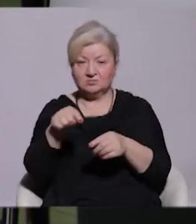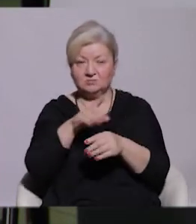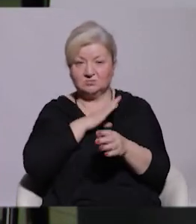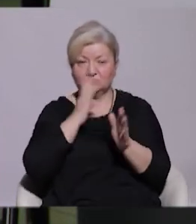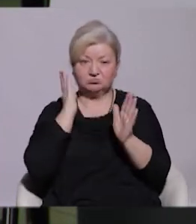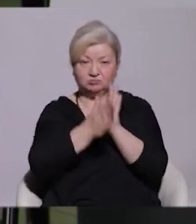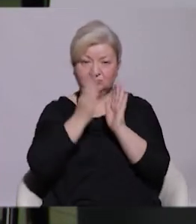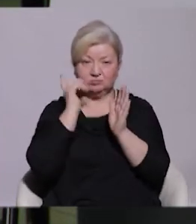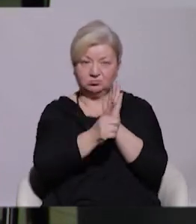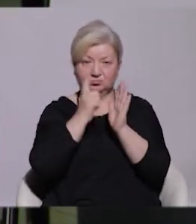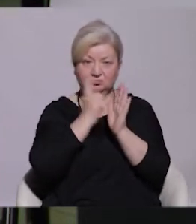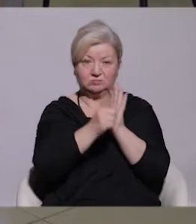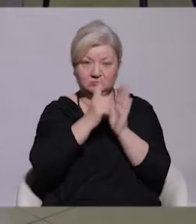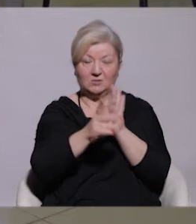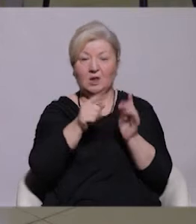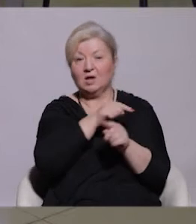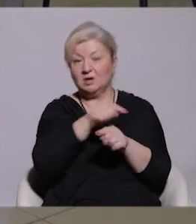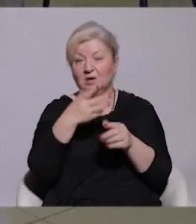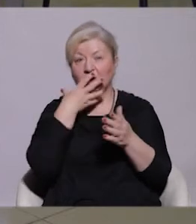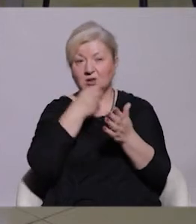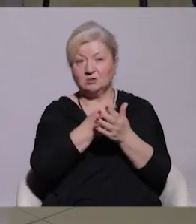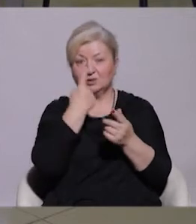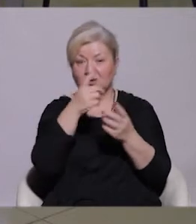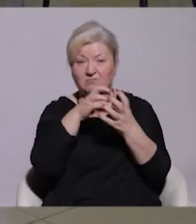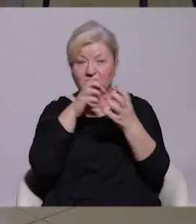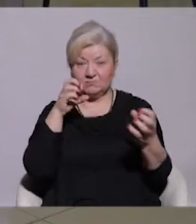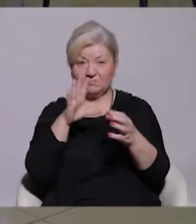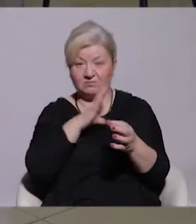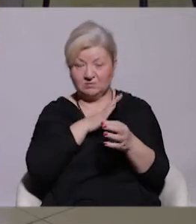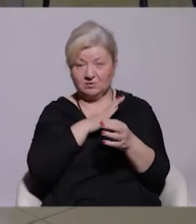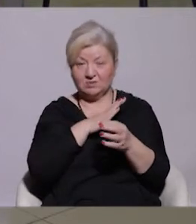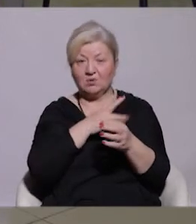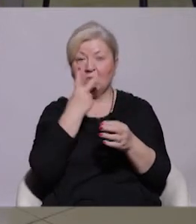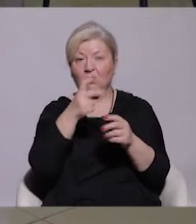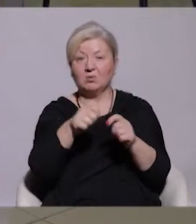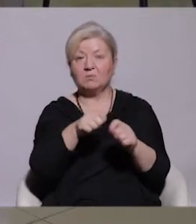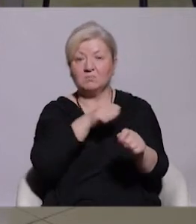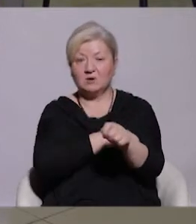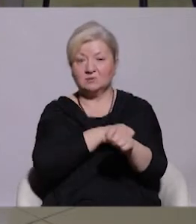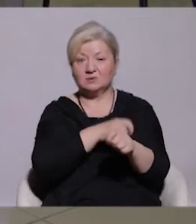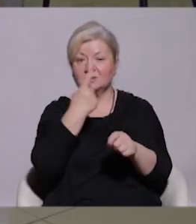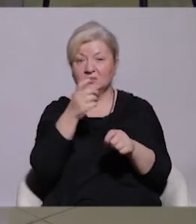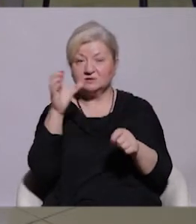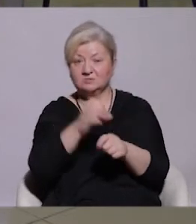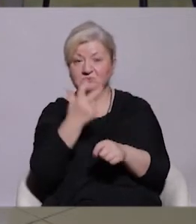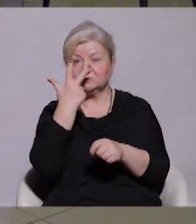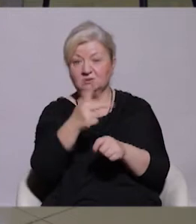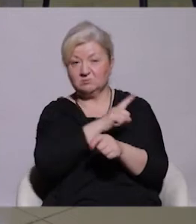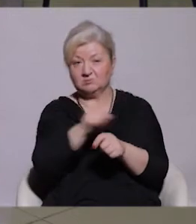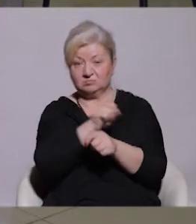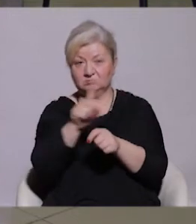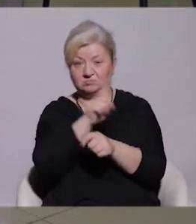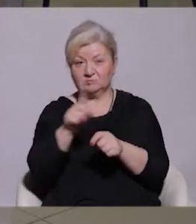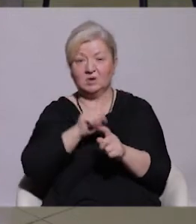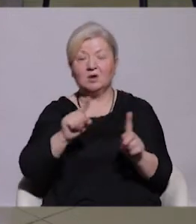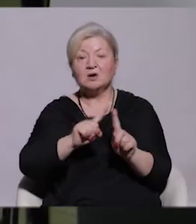სიგრძე იყო 2 მეტრი. ანუ სიგრძე იყო თითო ვაგონის 2 მეტრი, ერთ წამში ჩაიარა სამმა. რა სიჩქარით